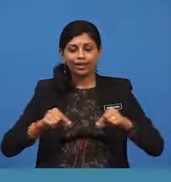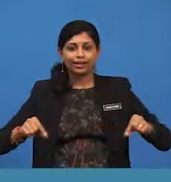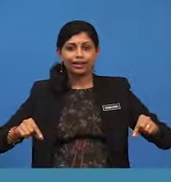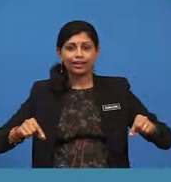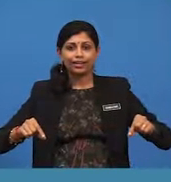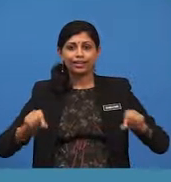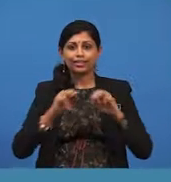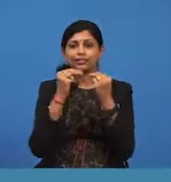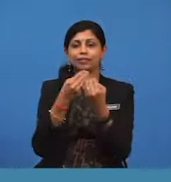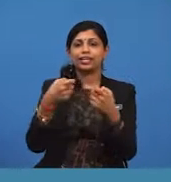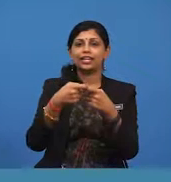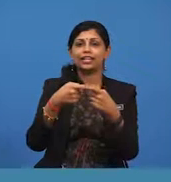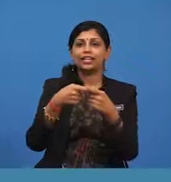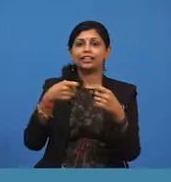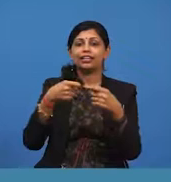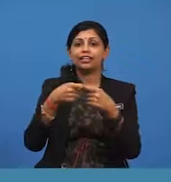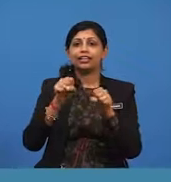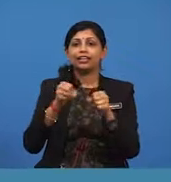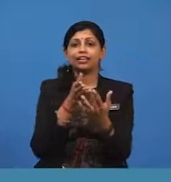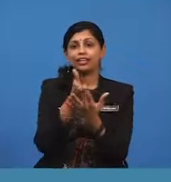elektrik konduktor.